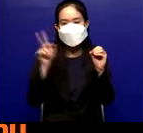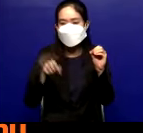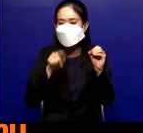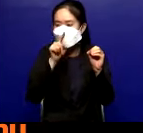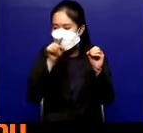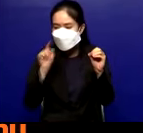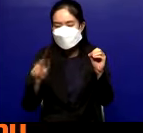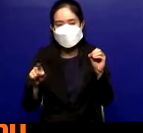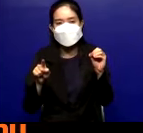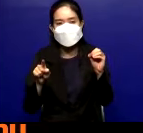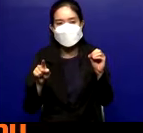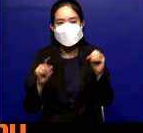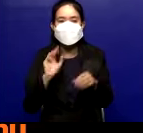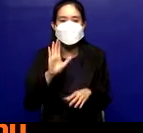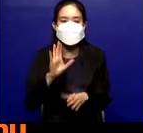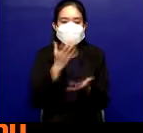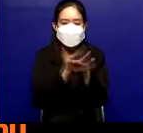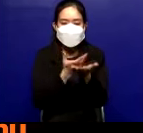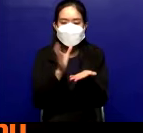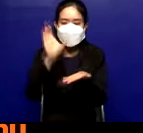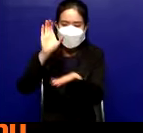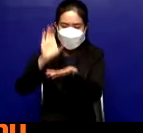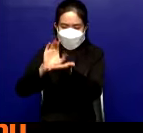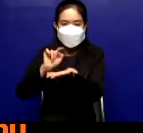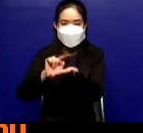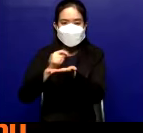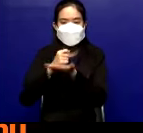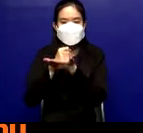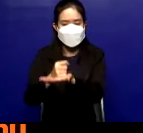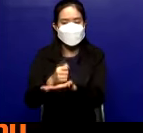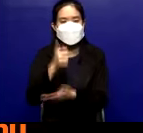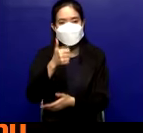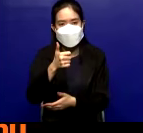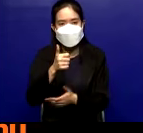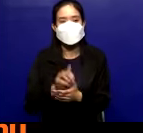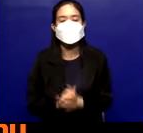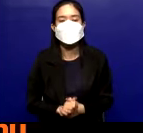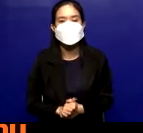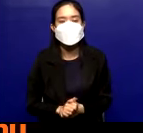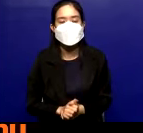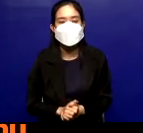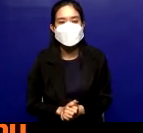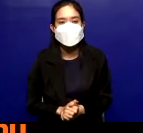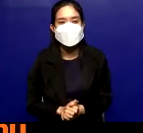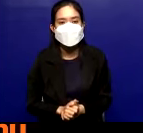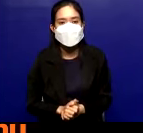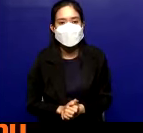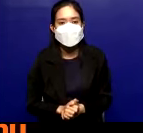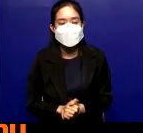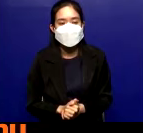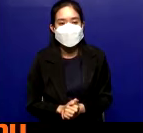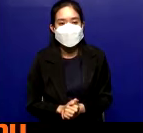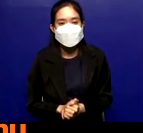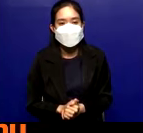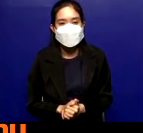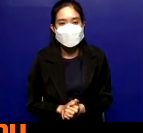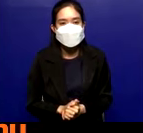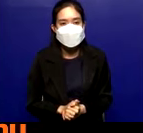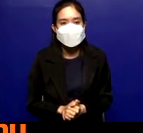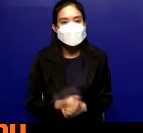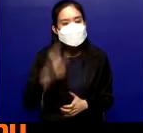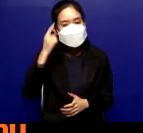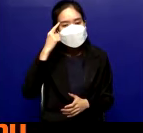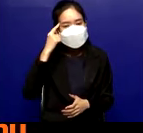ประจำปี65ทั้งหมดเทียบง่ายๆก็คือร้อยละ41สตางค์ไม่ถึงบาทด้วยซ้ำถูกกว่าเรือ